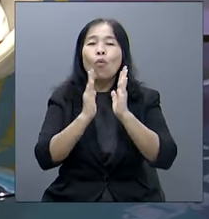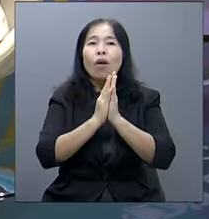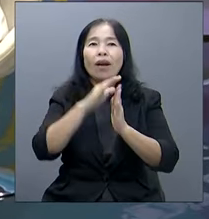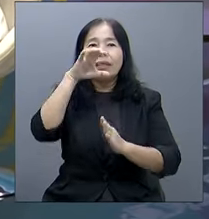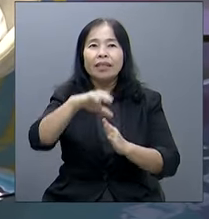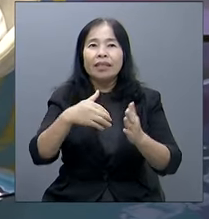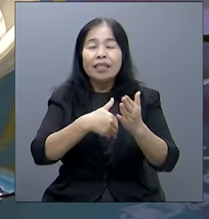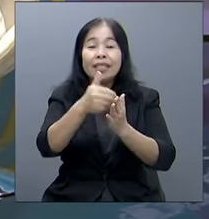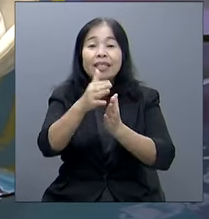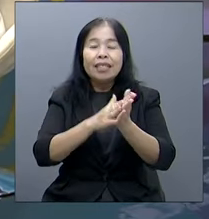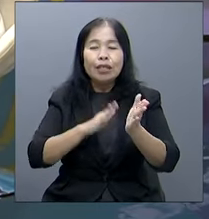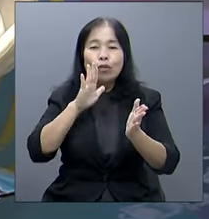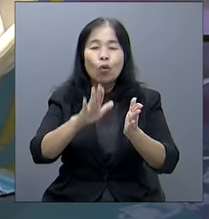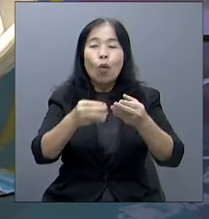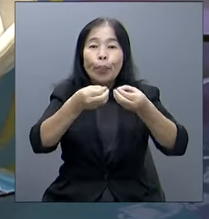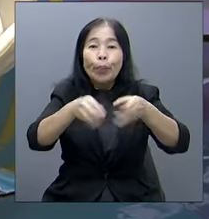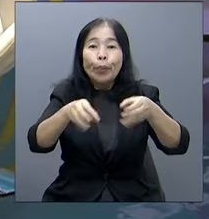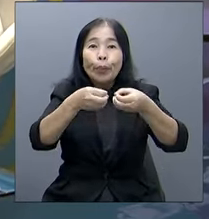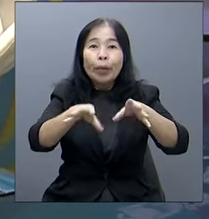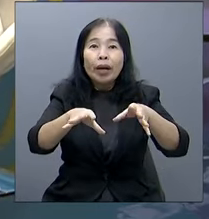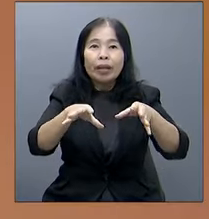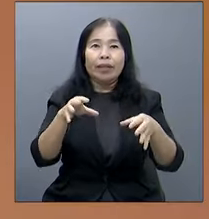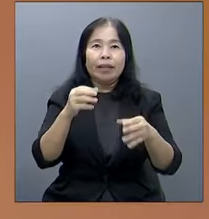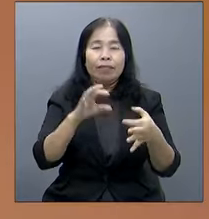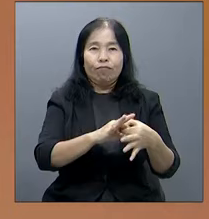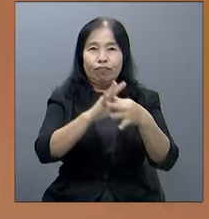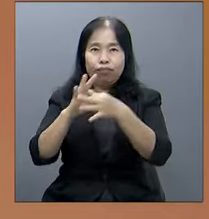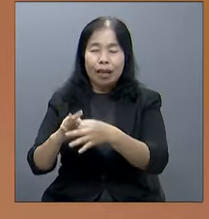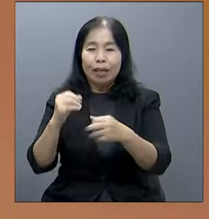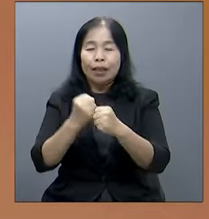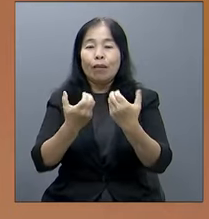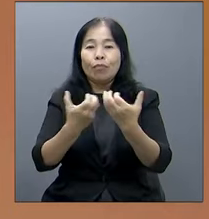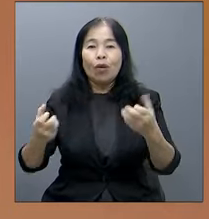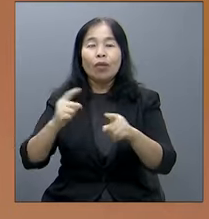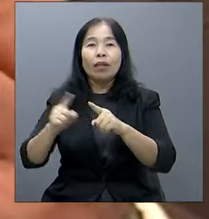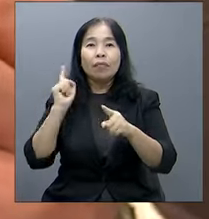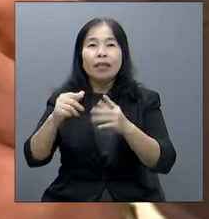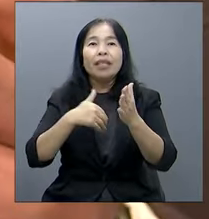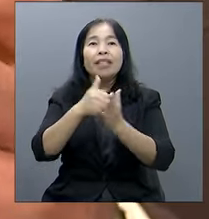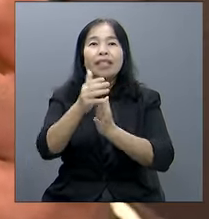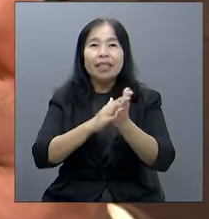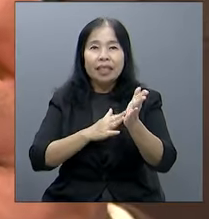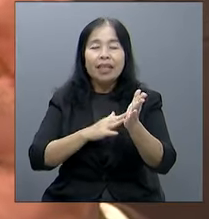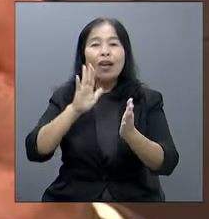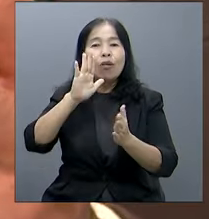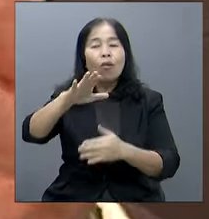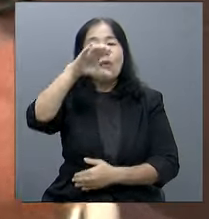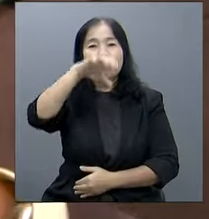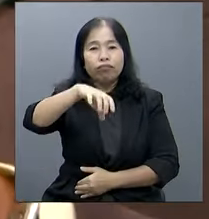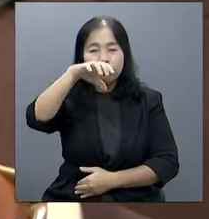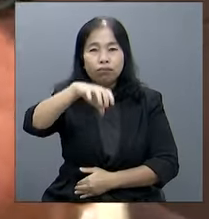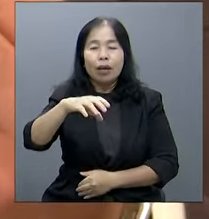กระเบื้อง จากในวดมาออกกว็ภิตภรรยถูกต้องอย่ทอยใมอพี่ต้ภต์ Laz bien